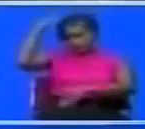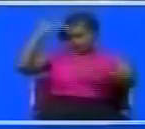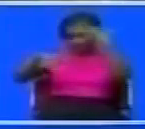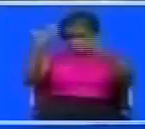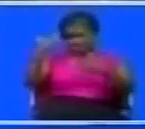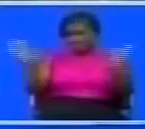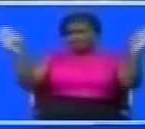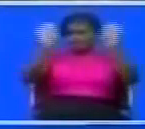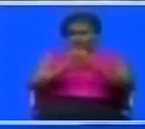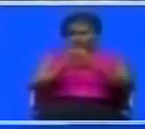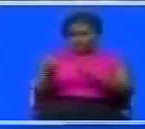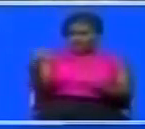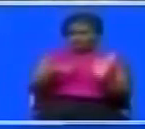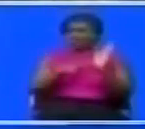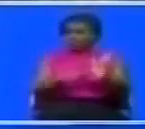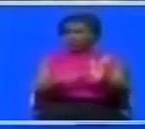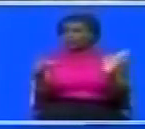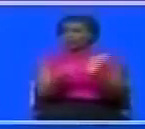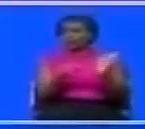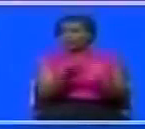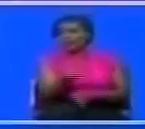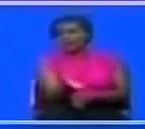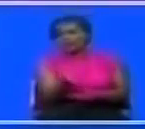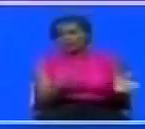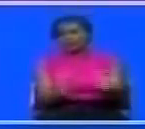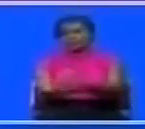akakuja akatuonyesha madhara ya hii mto.